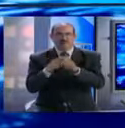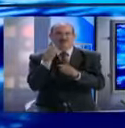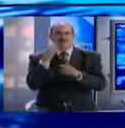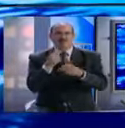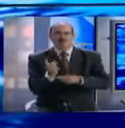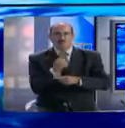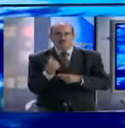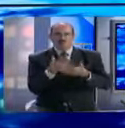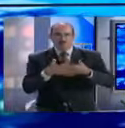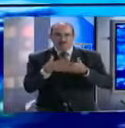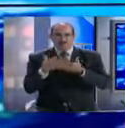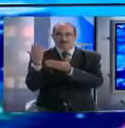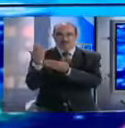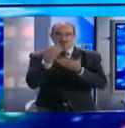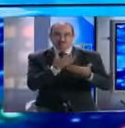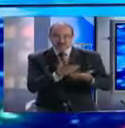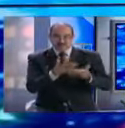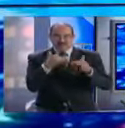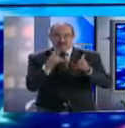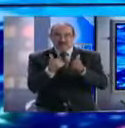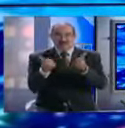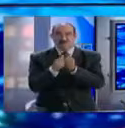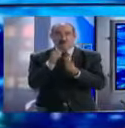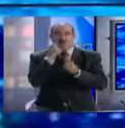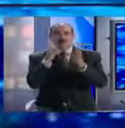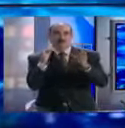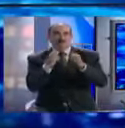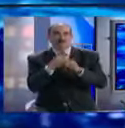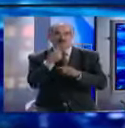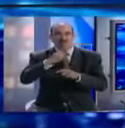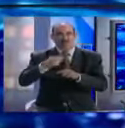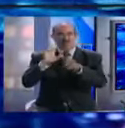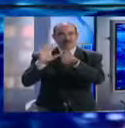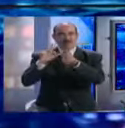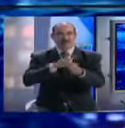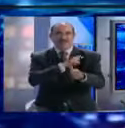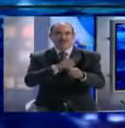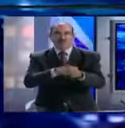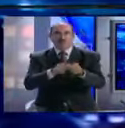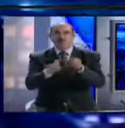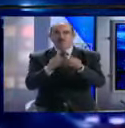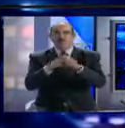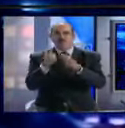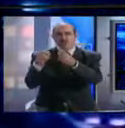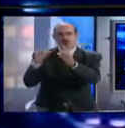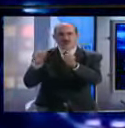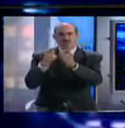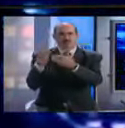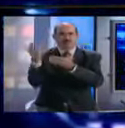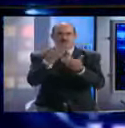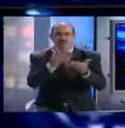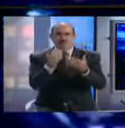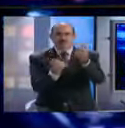محرك السيارات المستوردة من طرف الوكلاء 1.6 لتر، فيما تبقى حرية استيراد السيارات